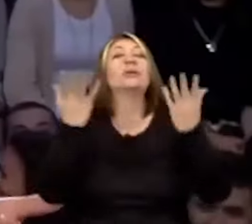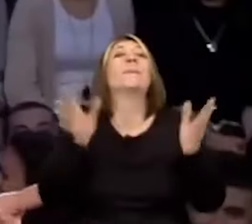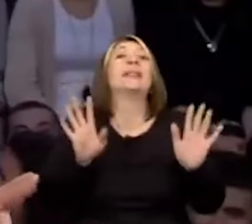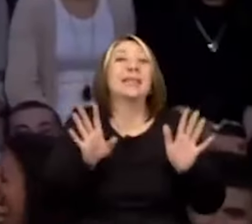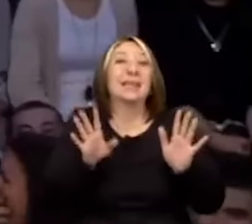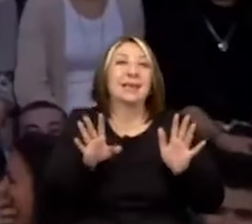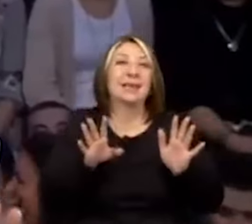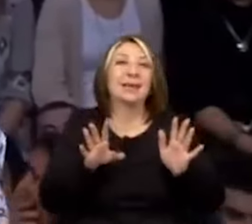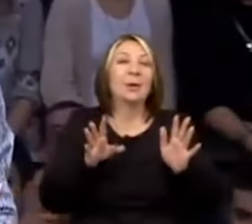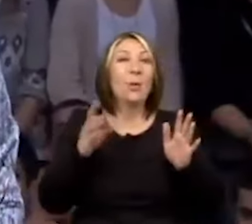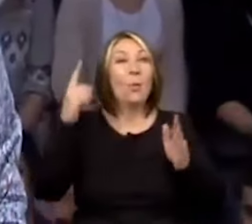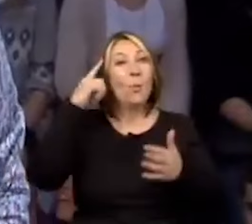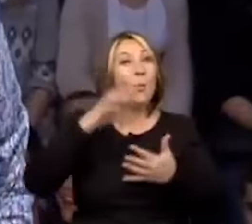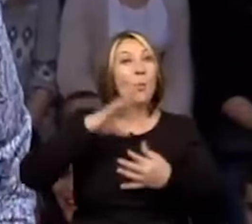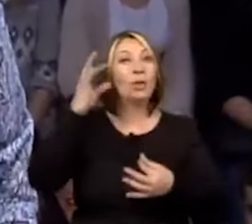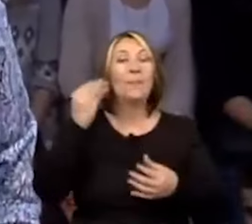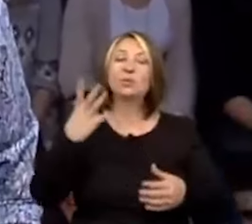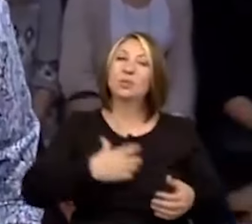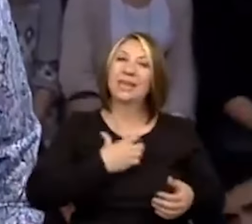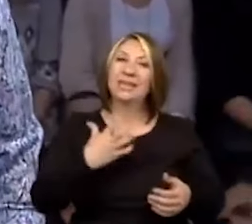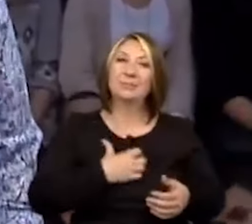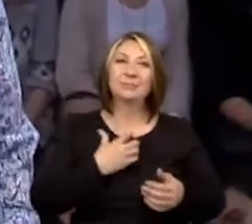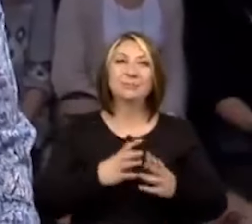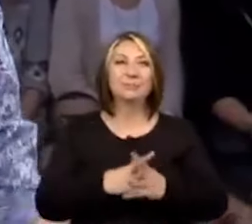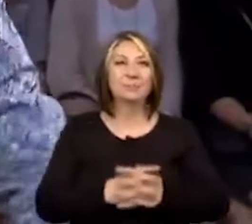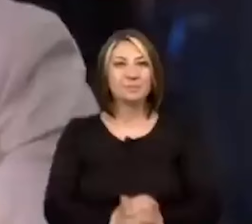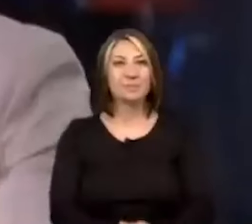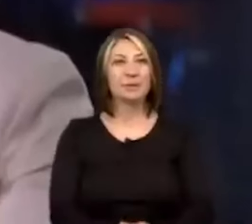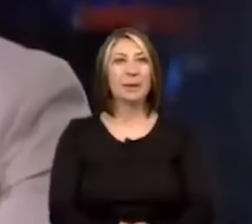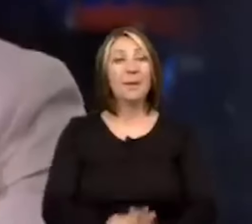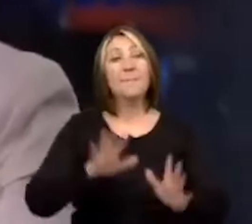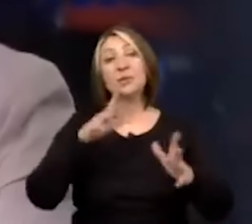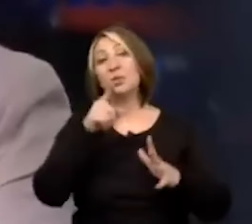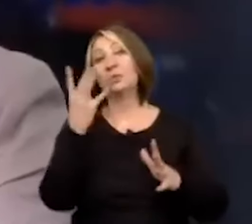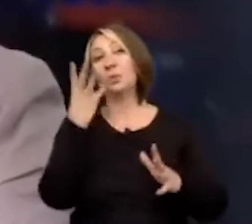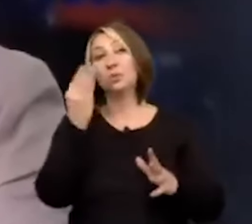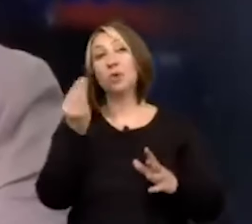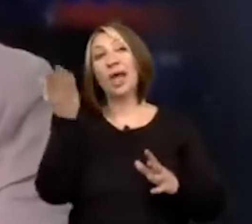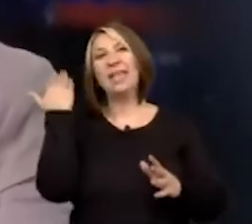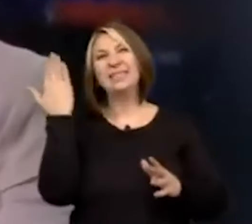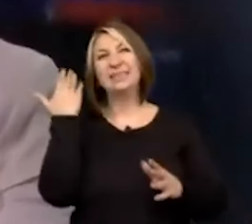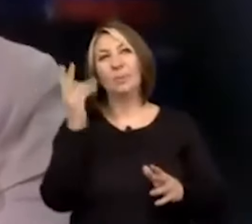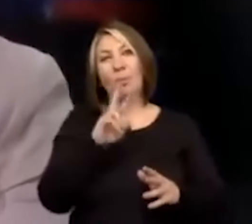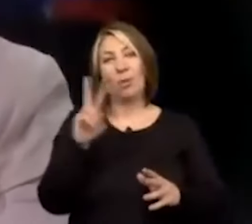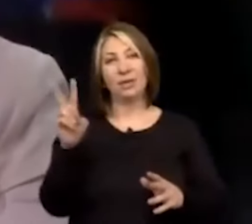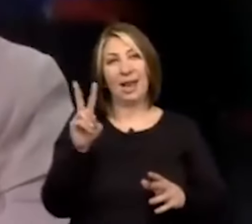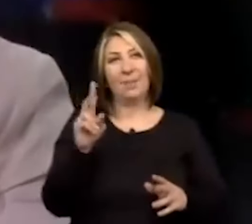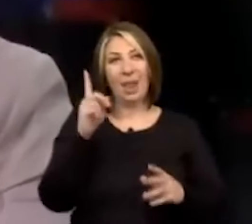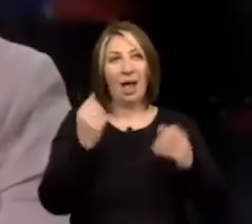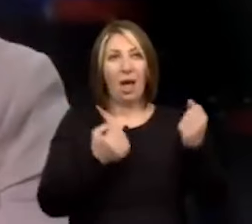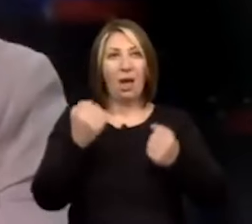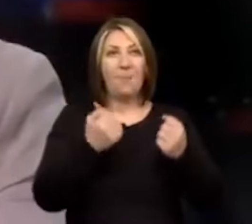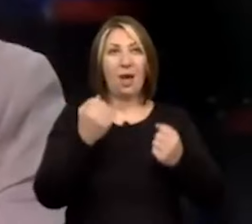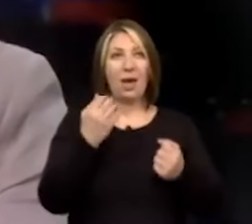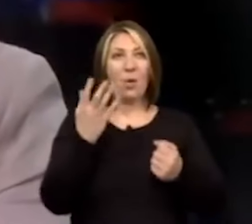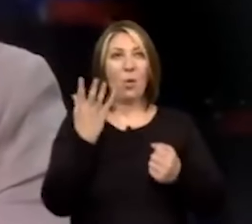uzun süre. Yani boydan ben çok çektim. Ha, belki şöyle bir şey olmuş olabilir. Şimdi bir çok eski model bir araba